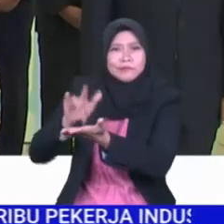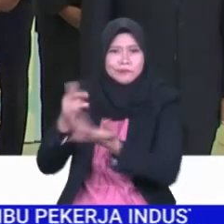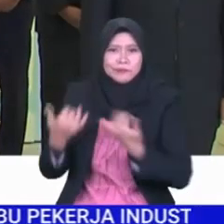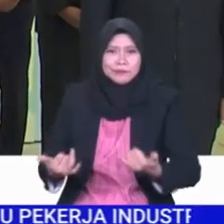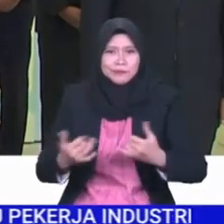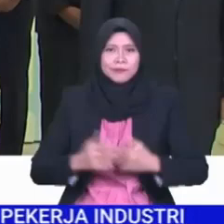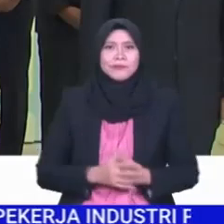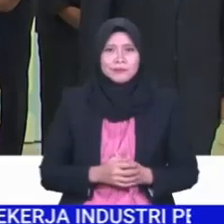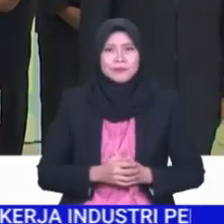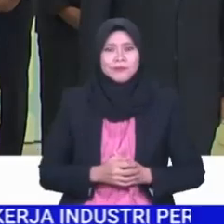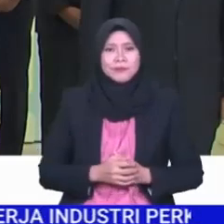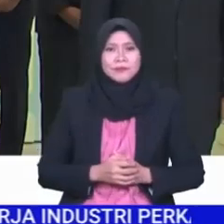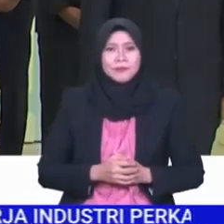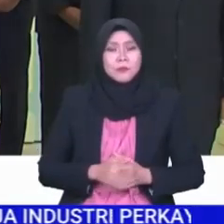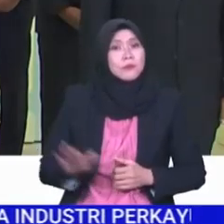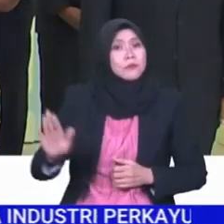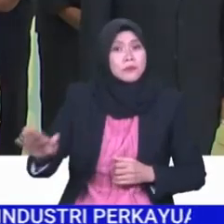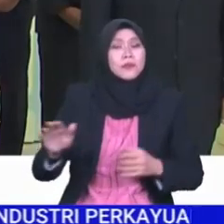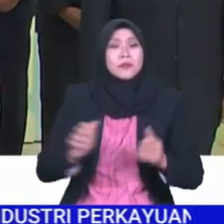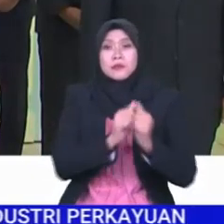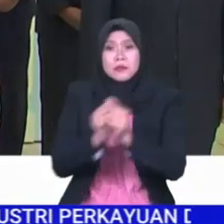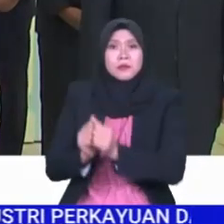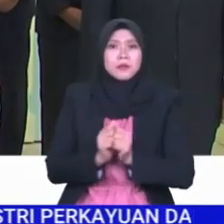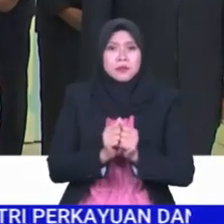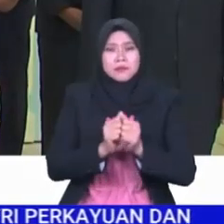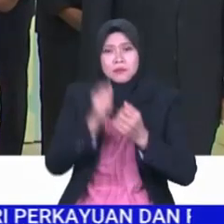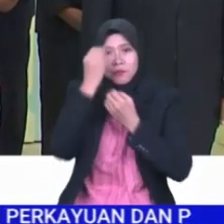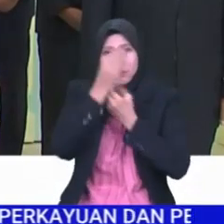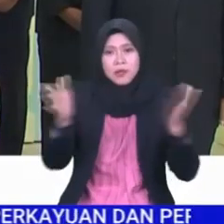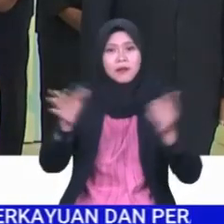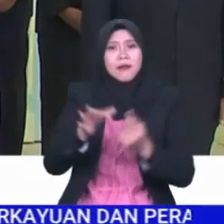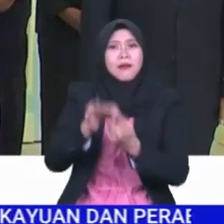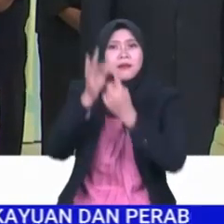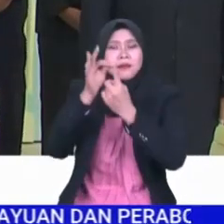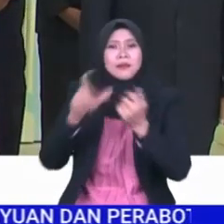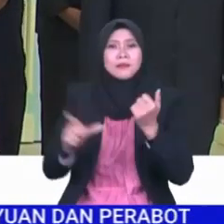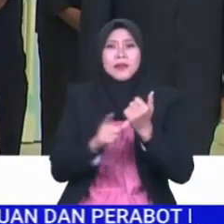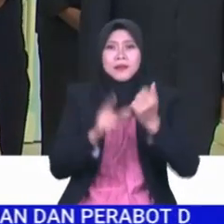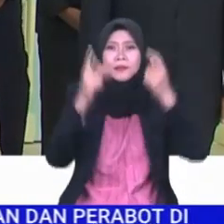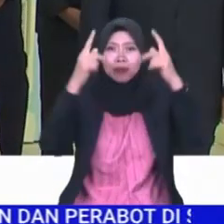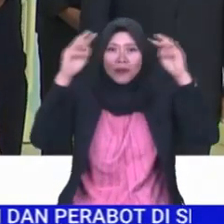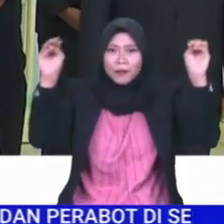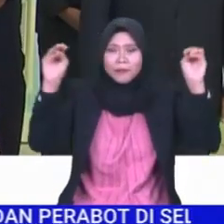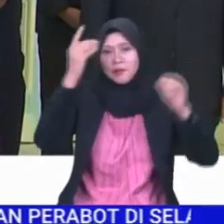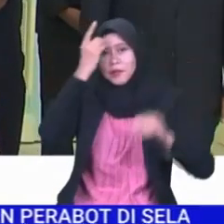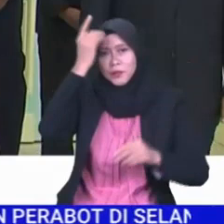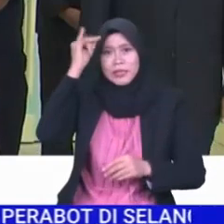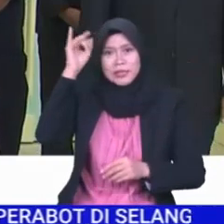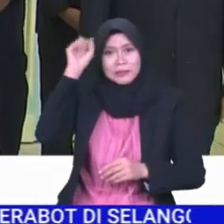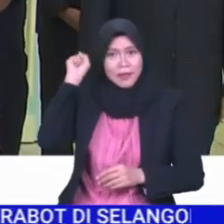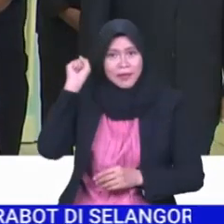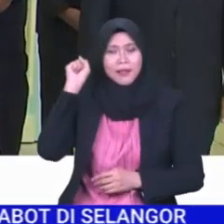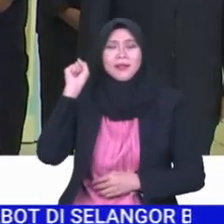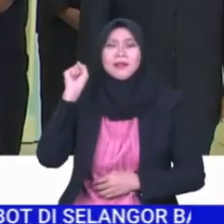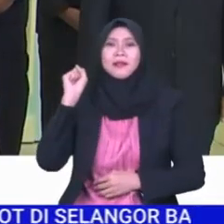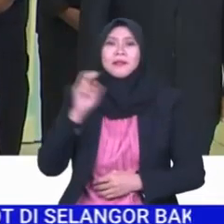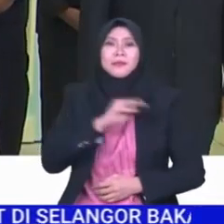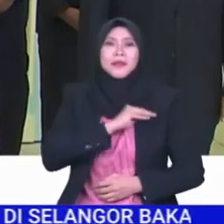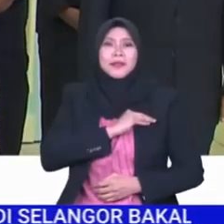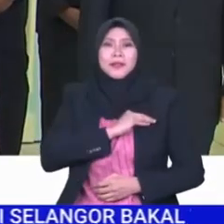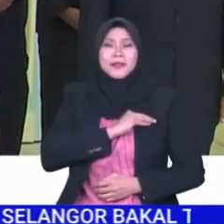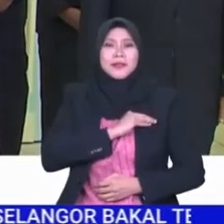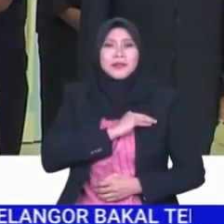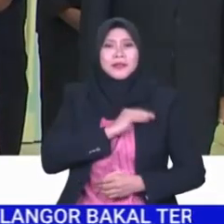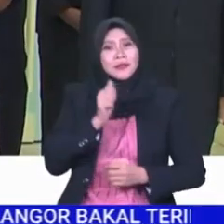keruh. Terus sama dalam perutusan khas tengah hari tadi ialah timbalan Perdana Menteri Dato' Sri Ismail Sabri Yaakob, Menteri